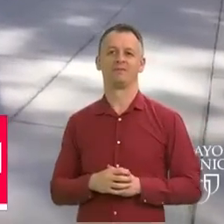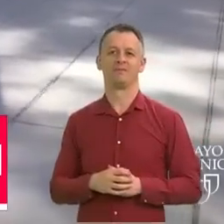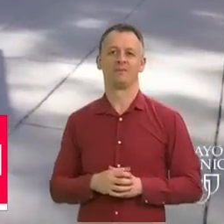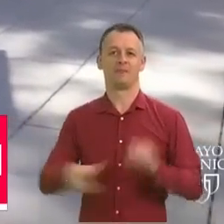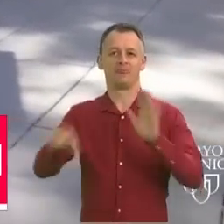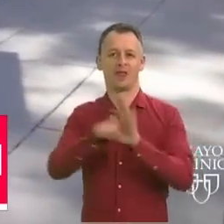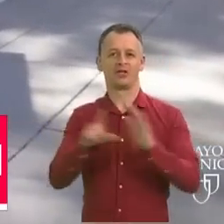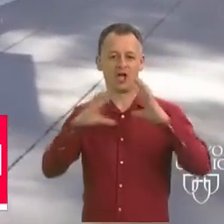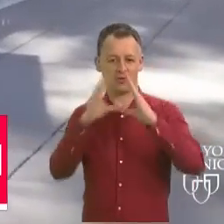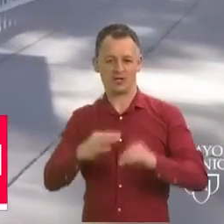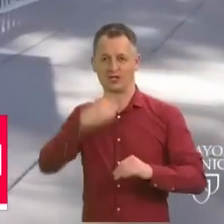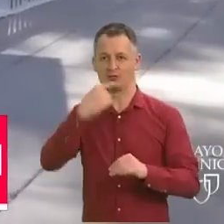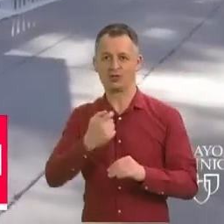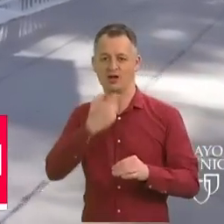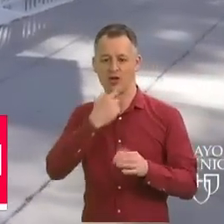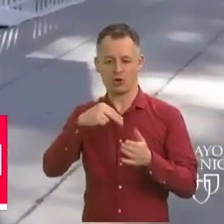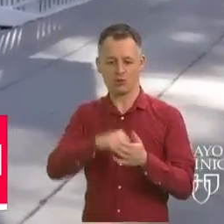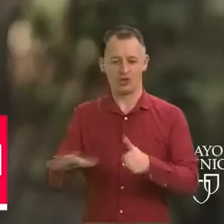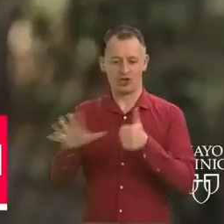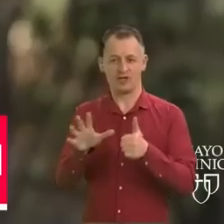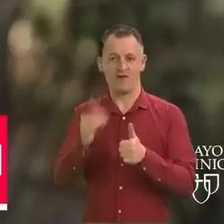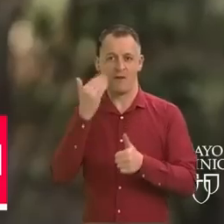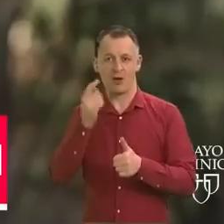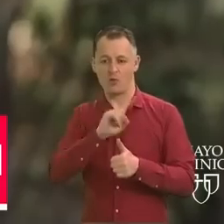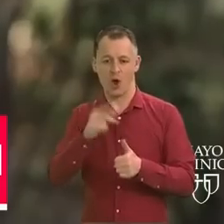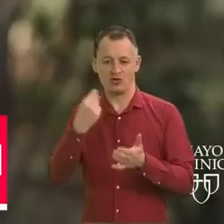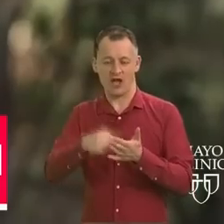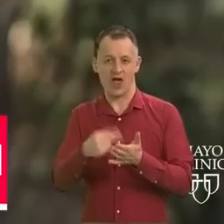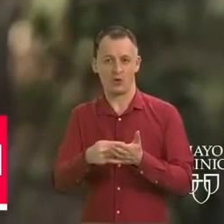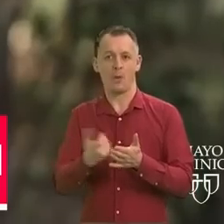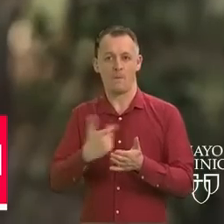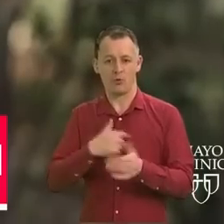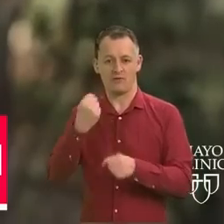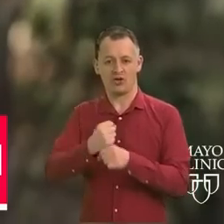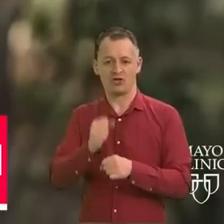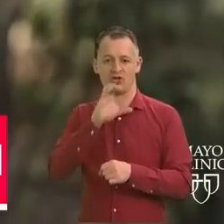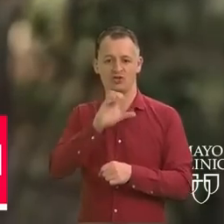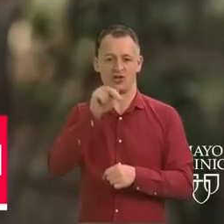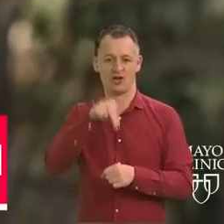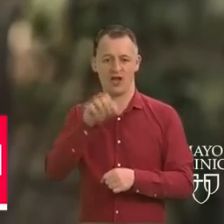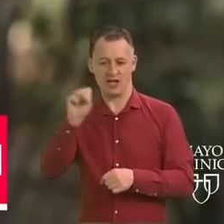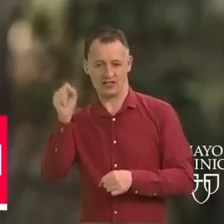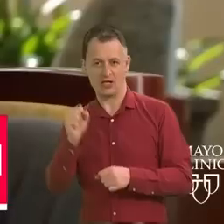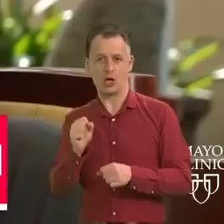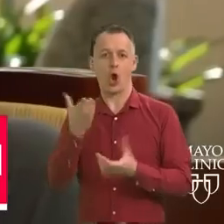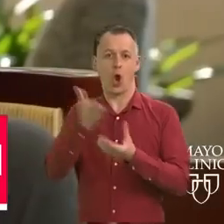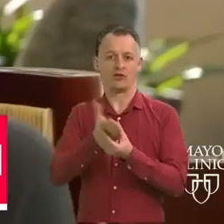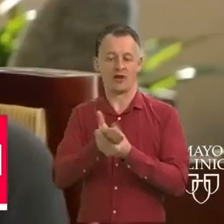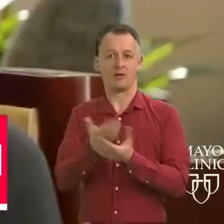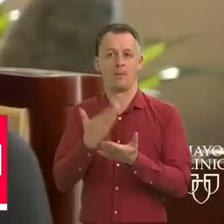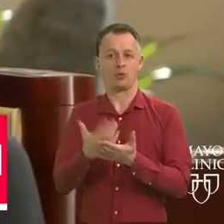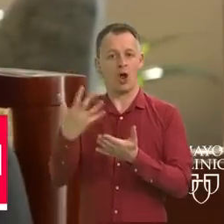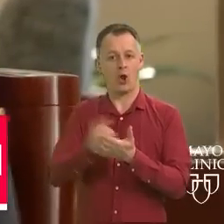Legea din România prevede, din 2006, că femeile care nu au un salariu pot încheia la CNAS un contract de asigurări sociale pentru a obține o indemnizație